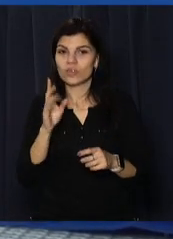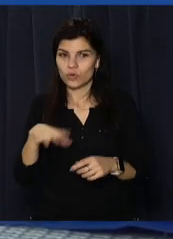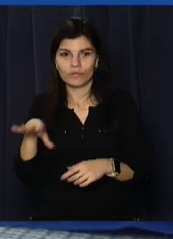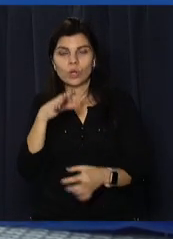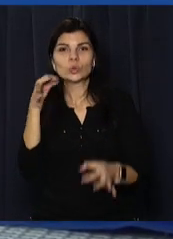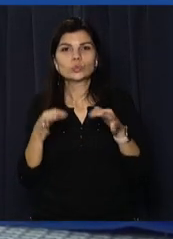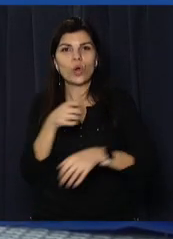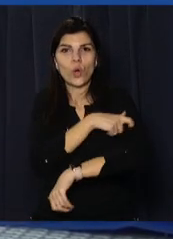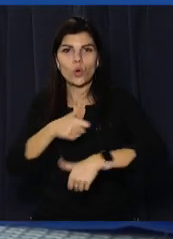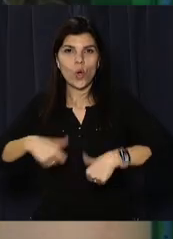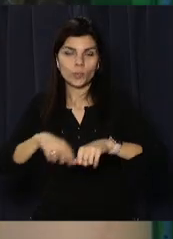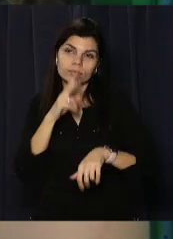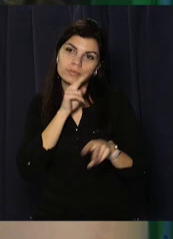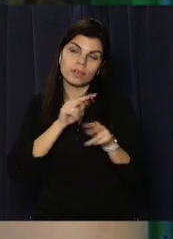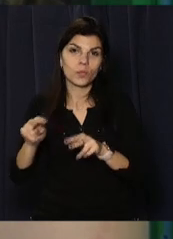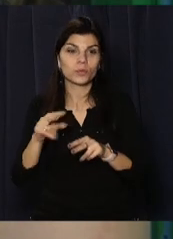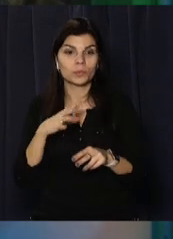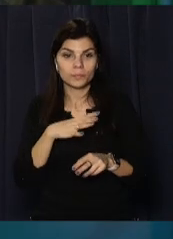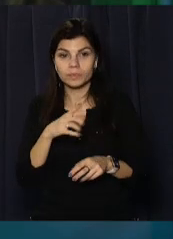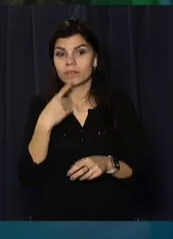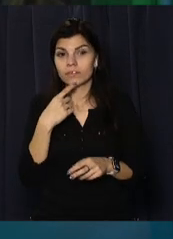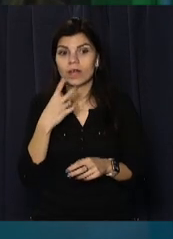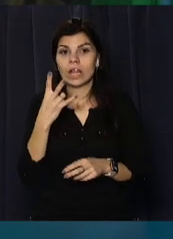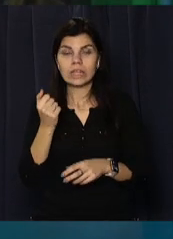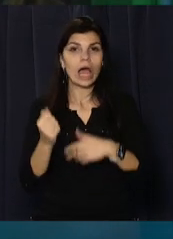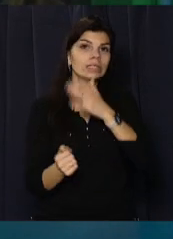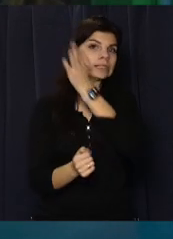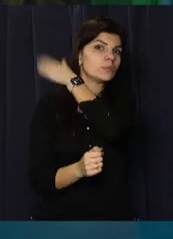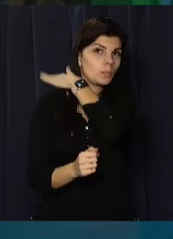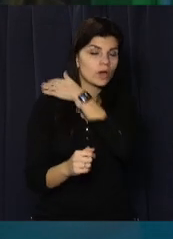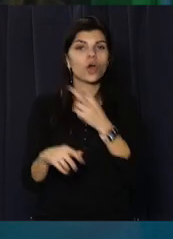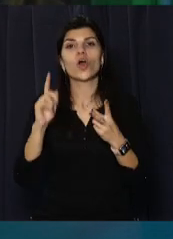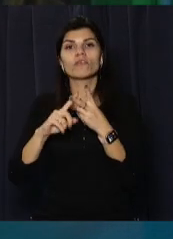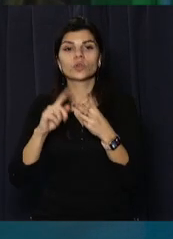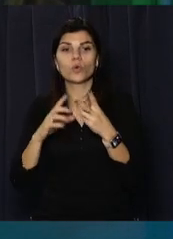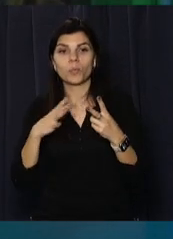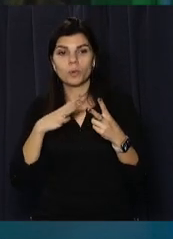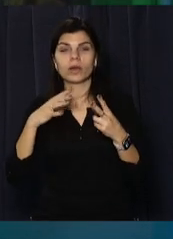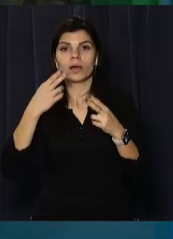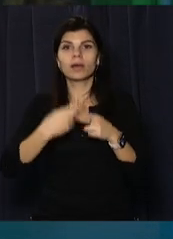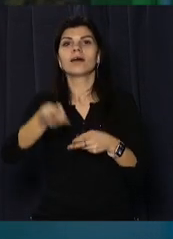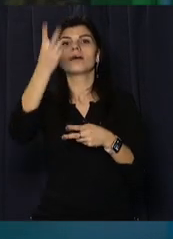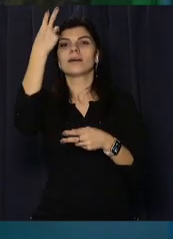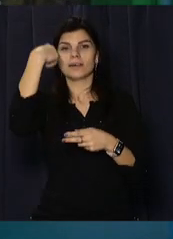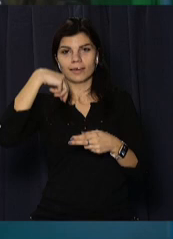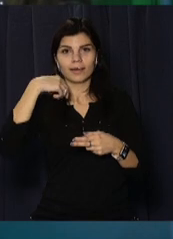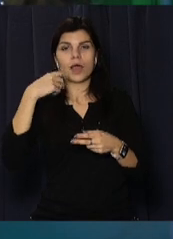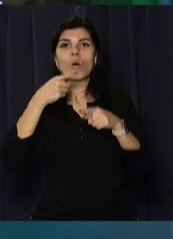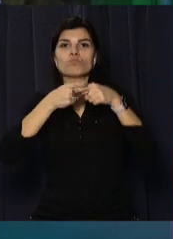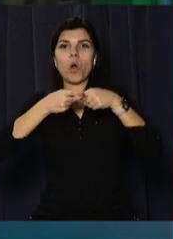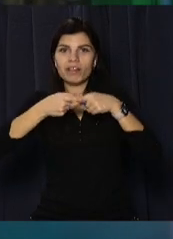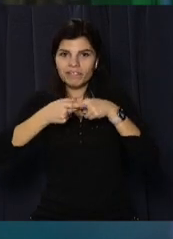увагою суддівської бригади. Перший елемент – сальто на спину, другий елемент – встати назад, потім сальто назад –